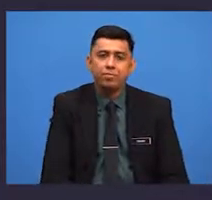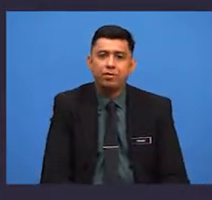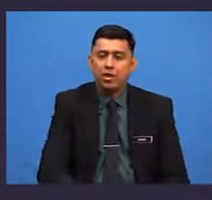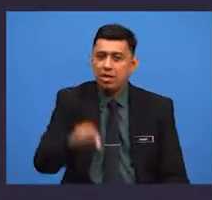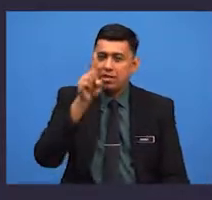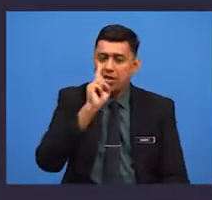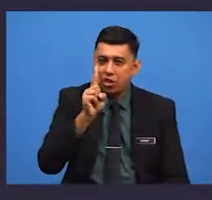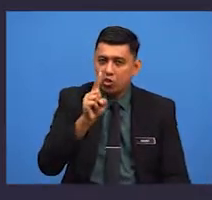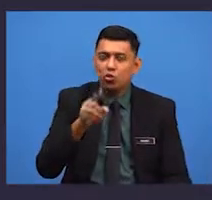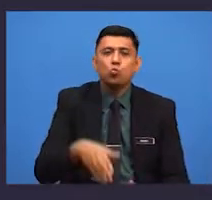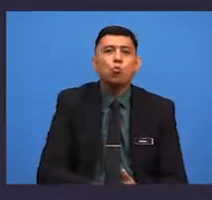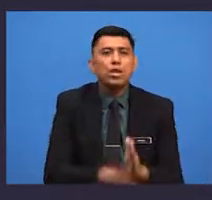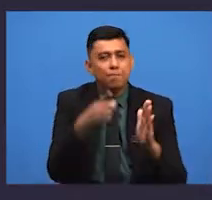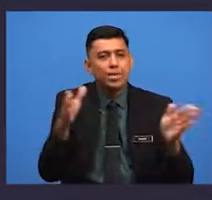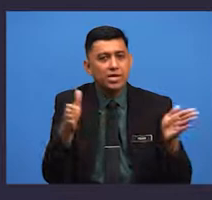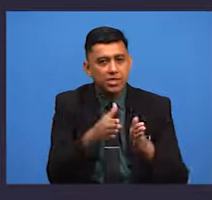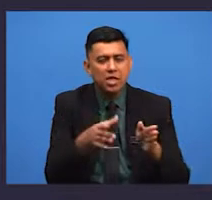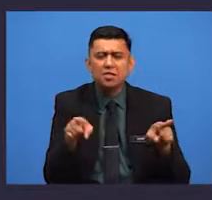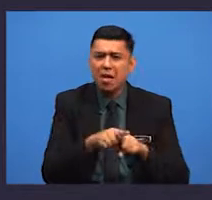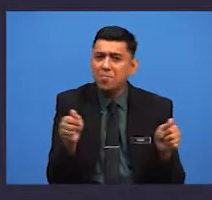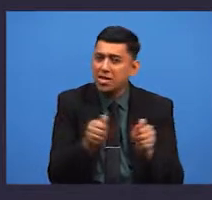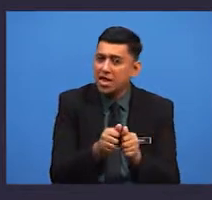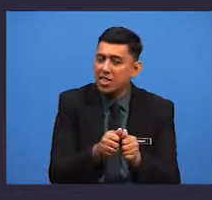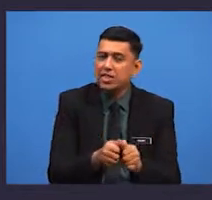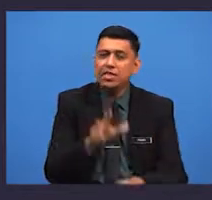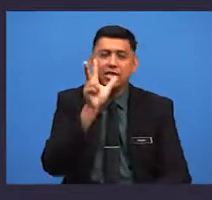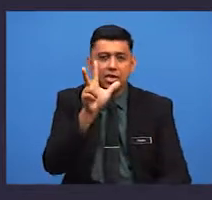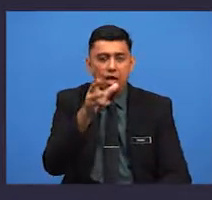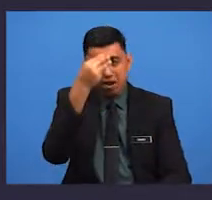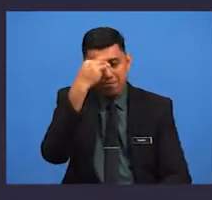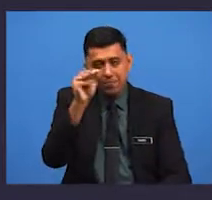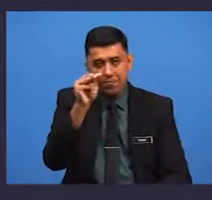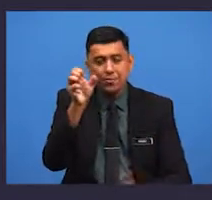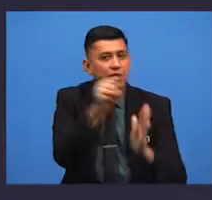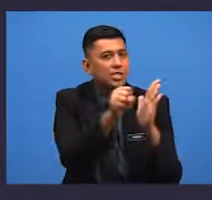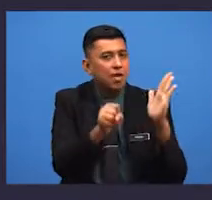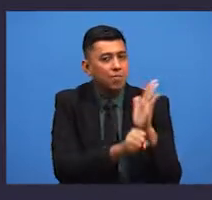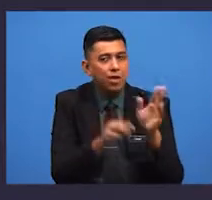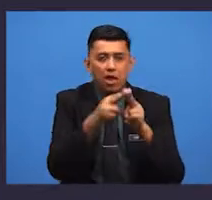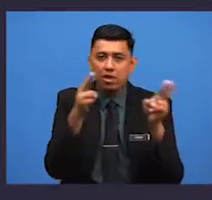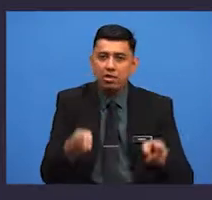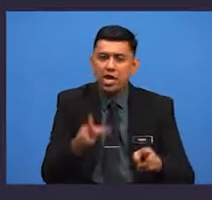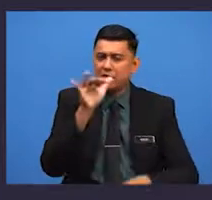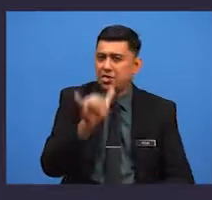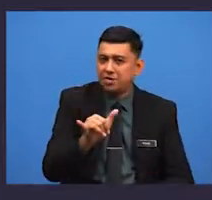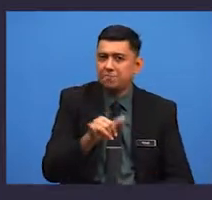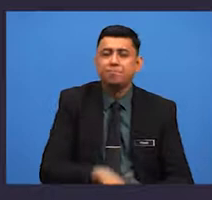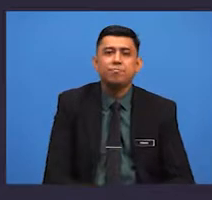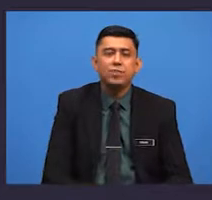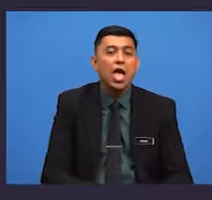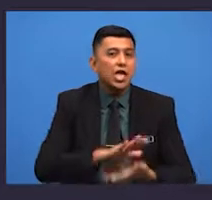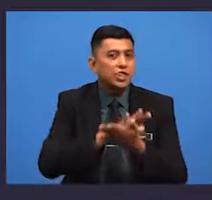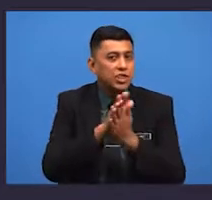lebih kecil atau sama dengan 3. Maka syarat yang diuji adalah ya.